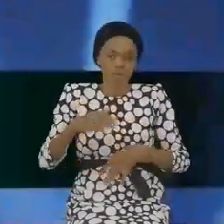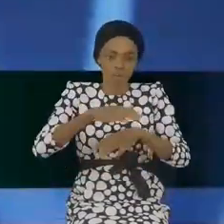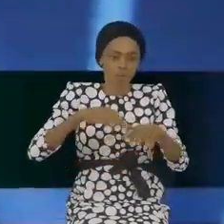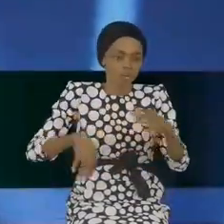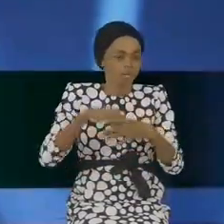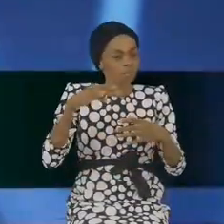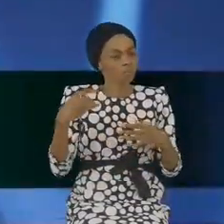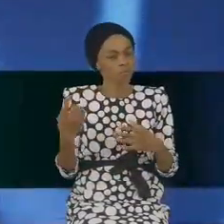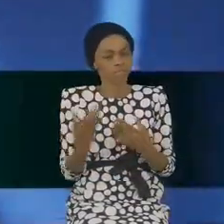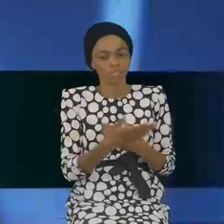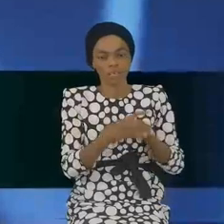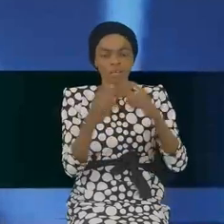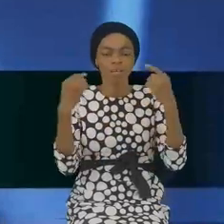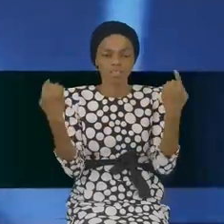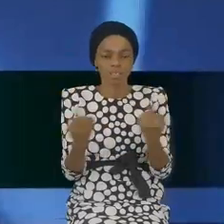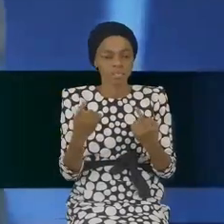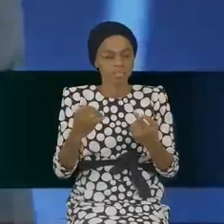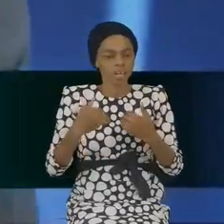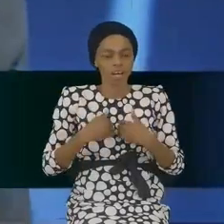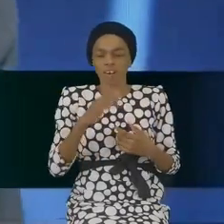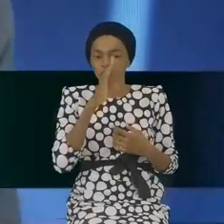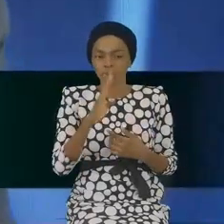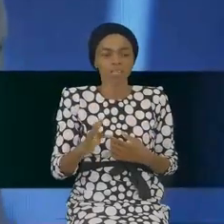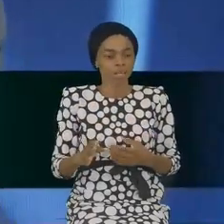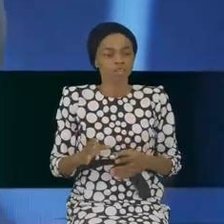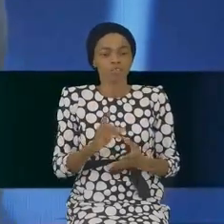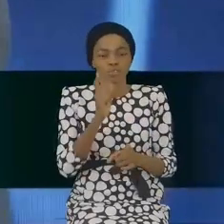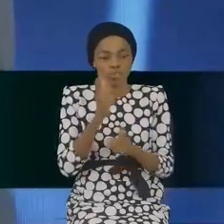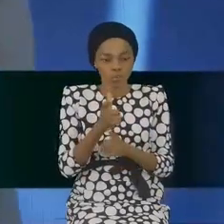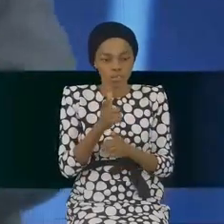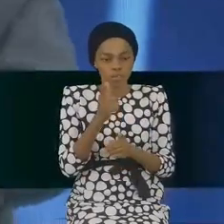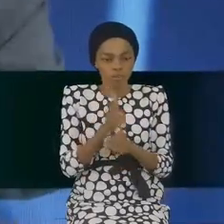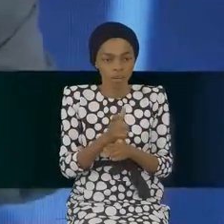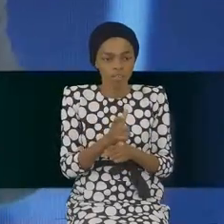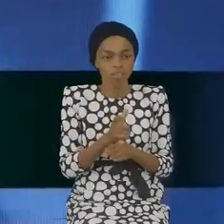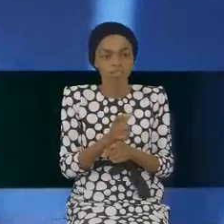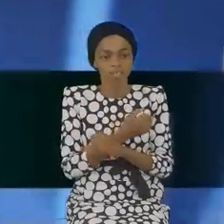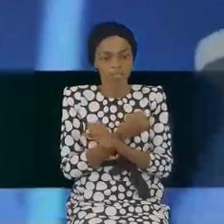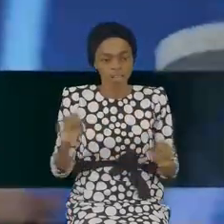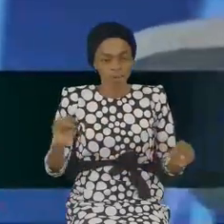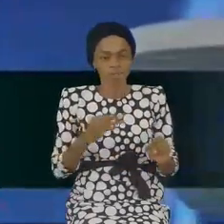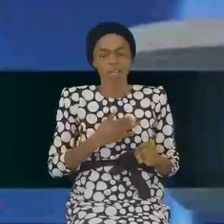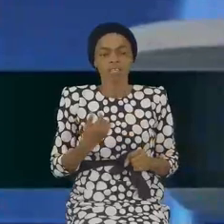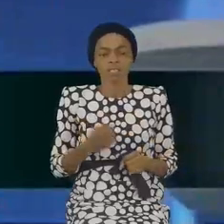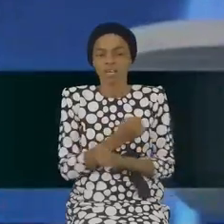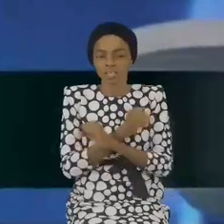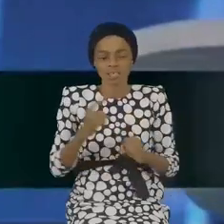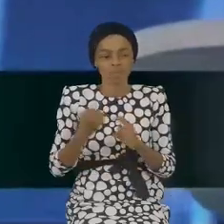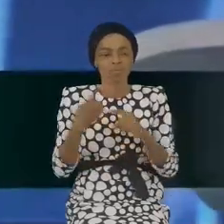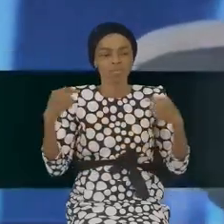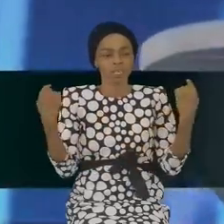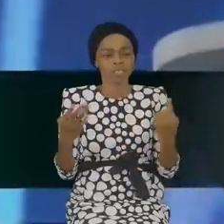péché. Ils avaient été justifiés. Et ils avaient été sauvés de leur péché par la grâce de Dieu.